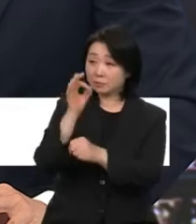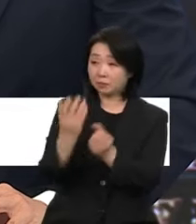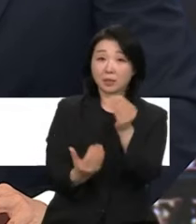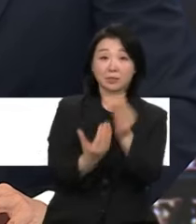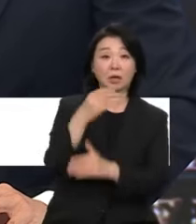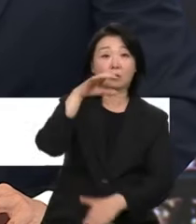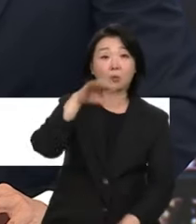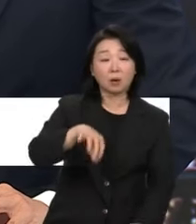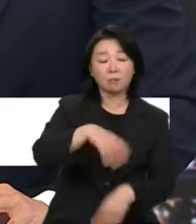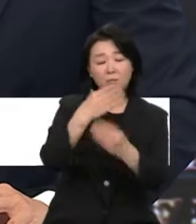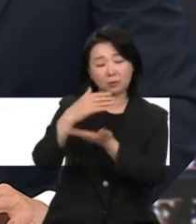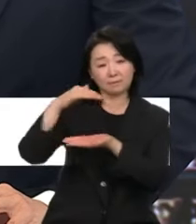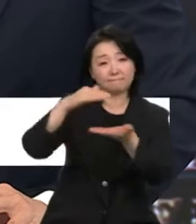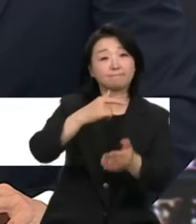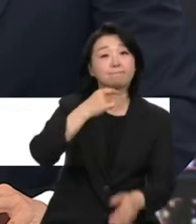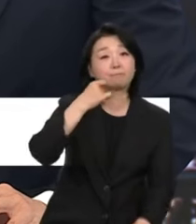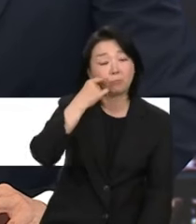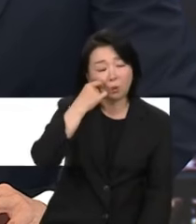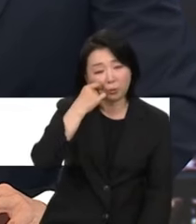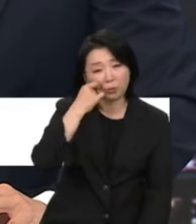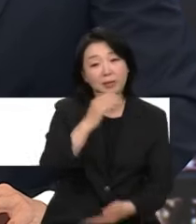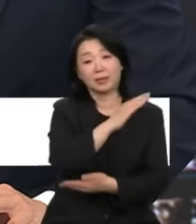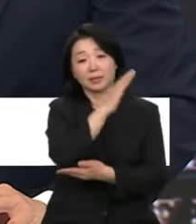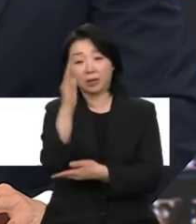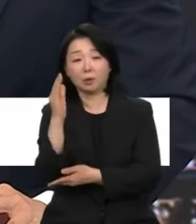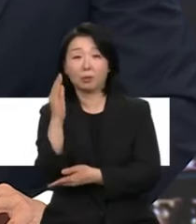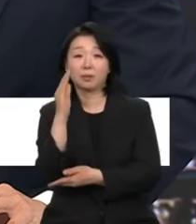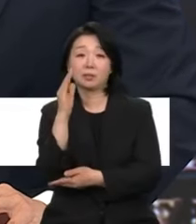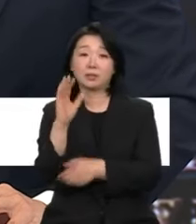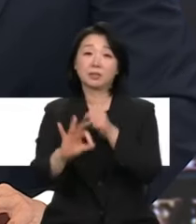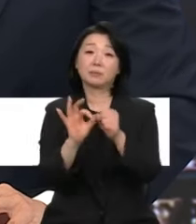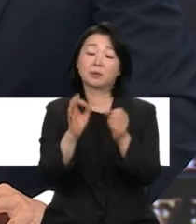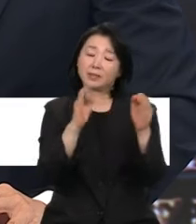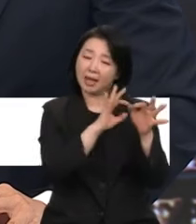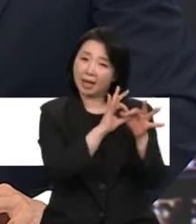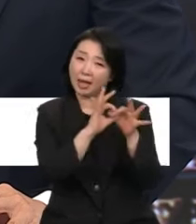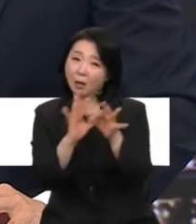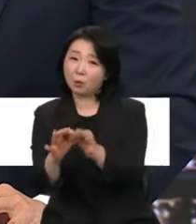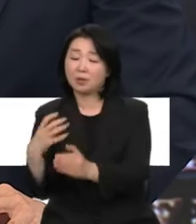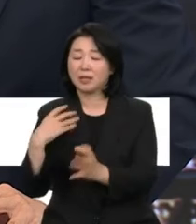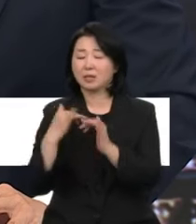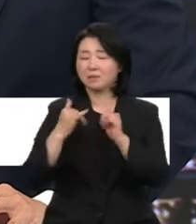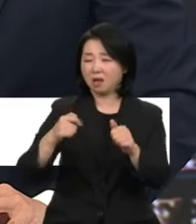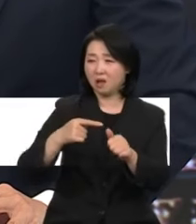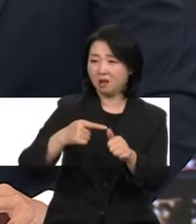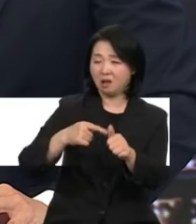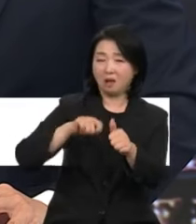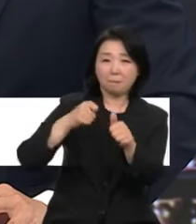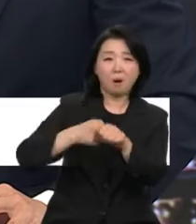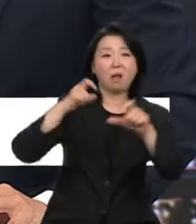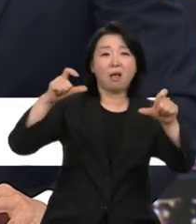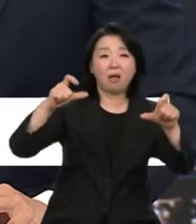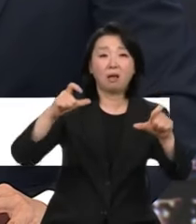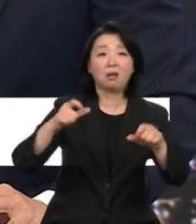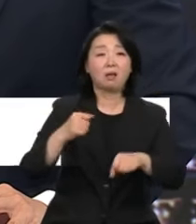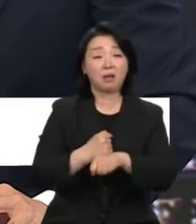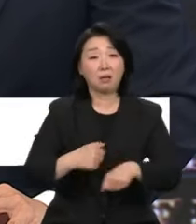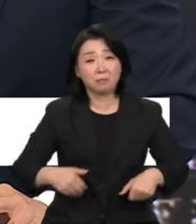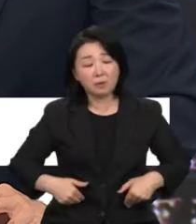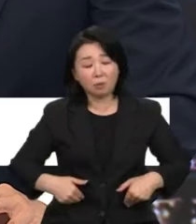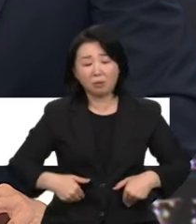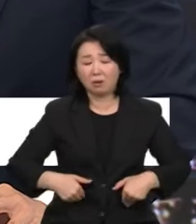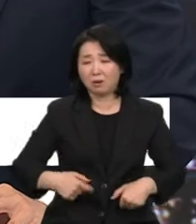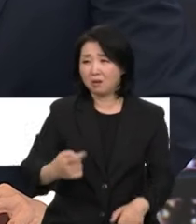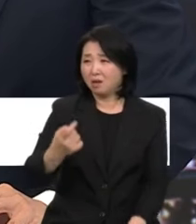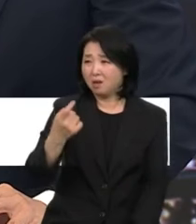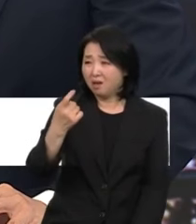현장에서 차마 다 전해드리지 못했던 사연들부터 10년째 현재 진행형인 책임자 처벌 논란, 그리고 비극적 교훈을 잊은 채 아직